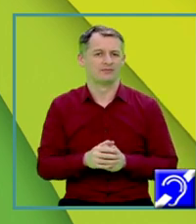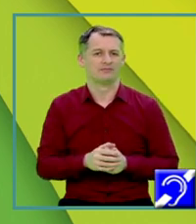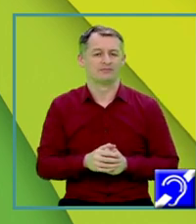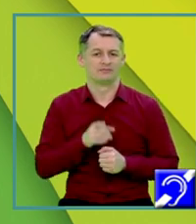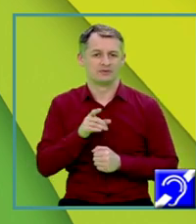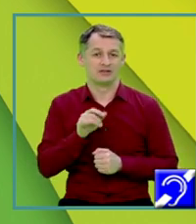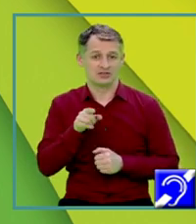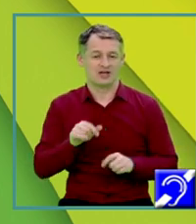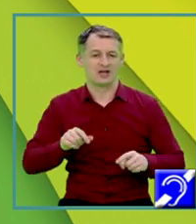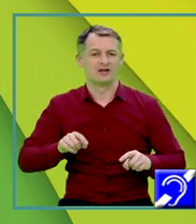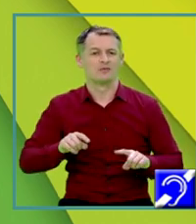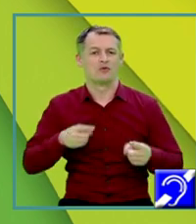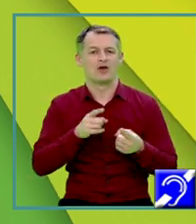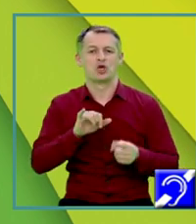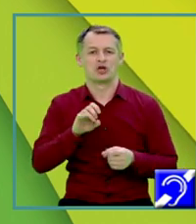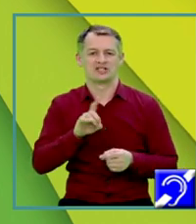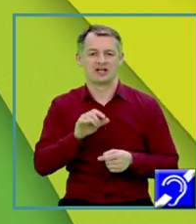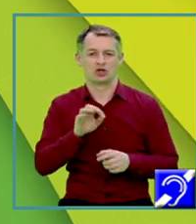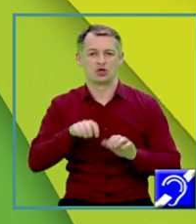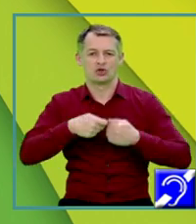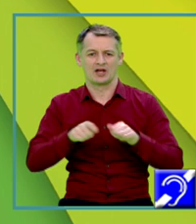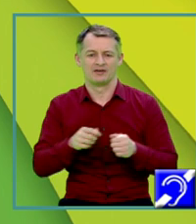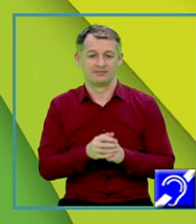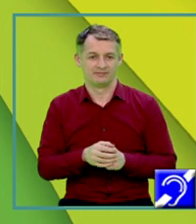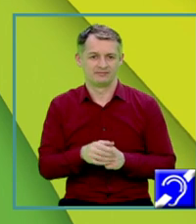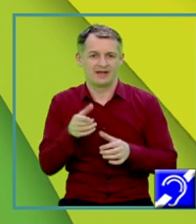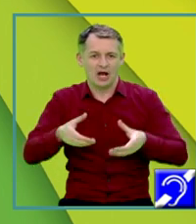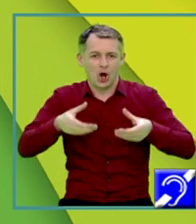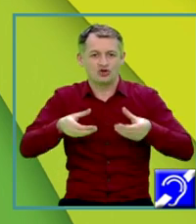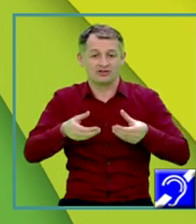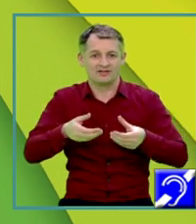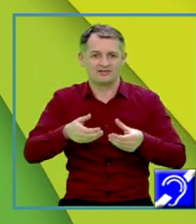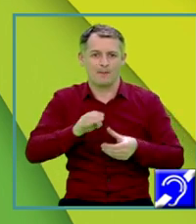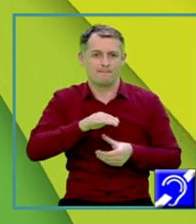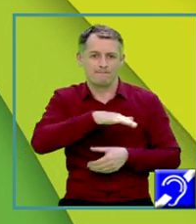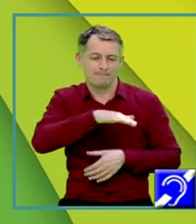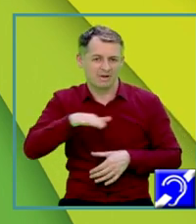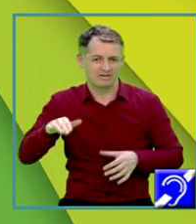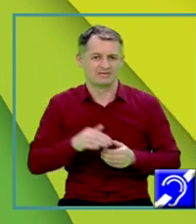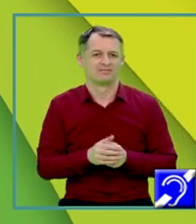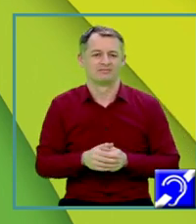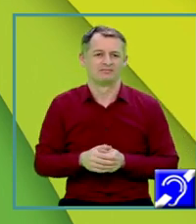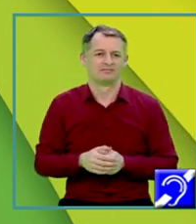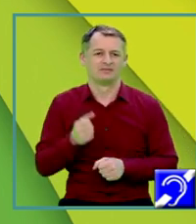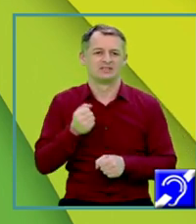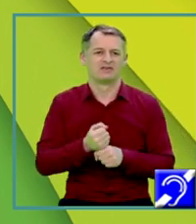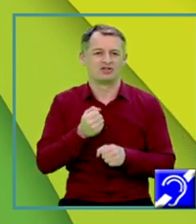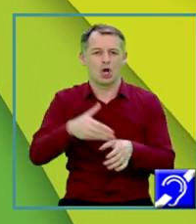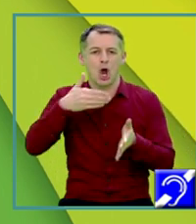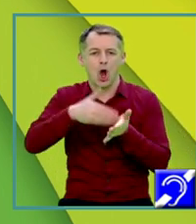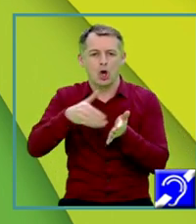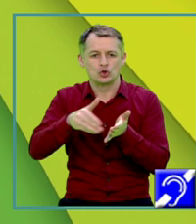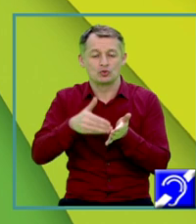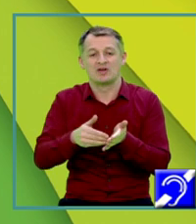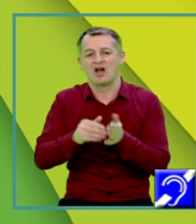bazic, ionizează total. Ca urmare, concentrația bazei se va consuma, adică tinde